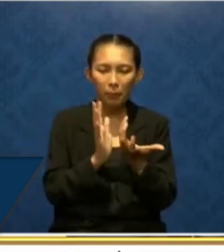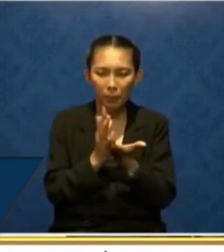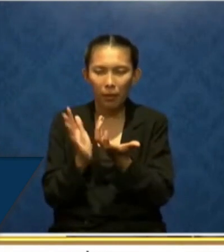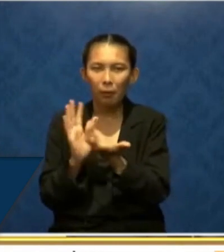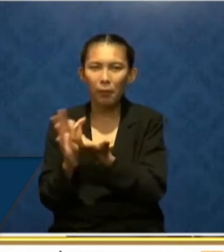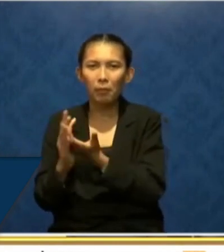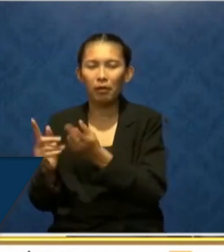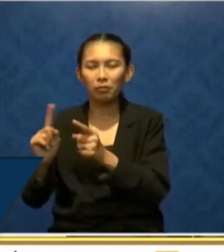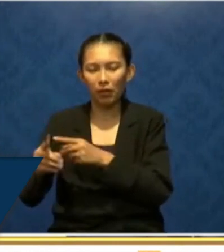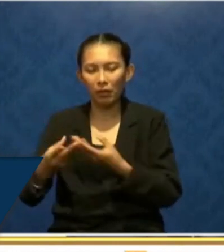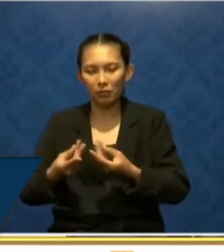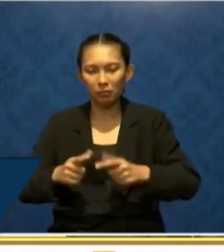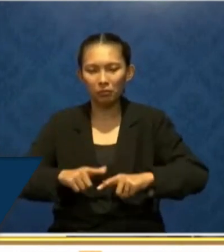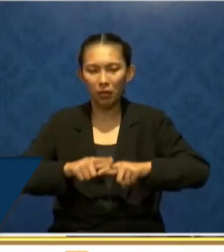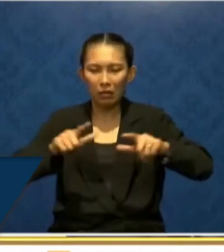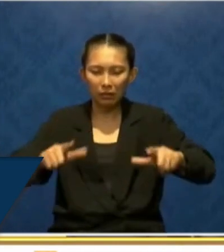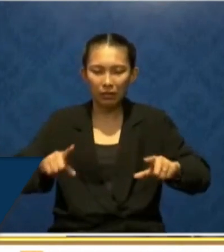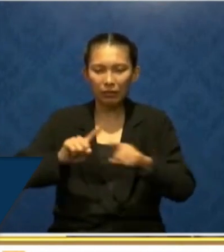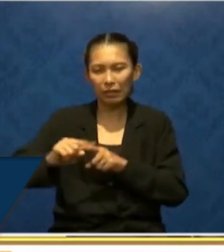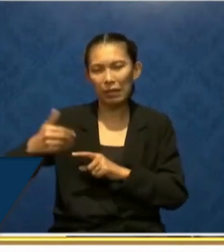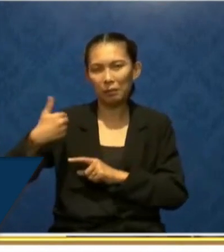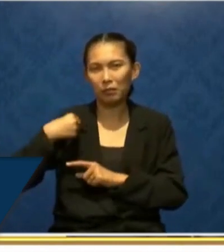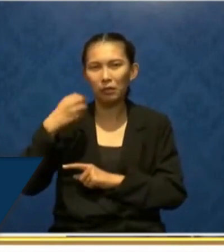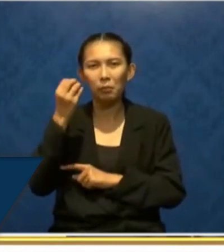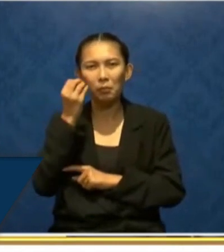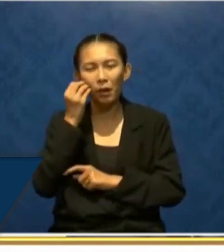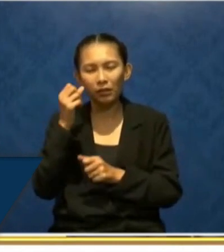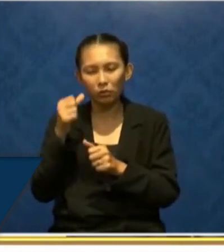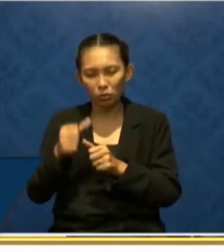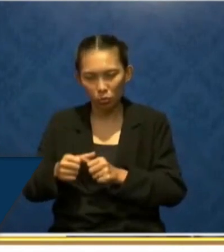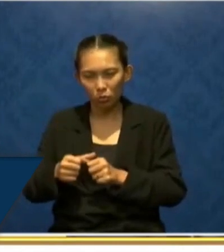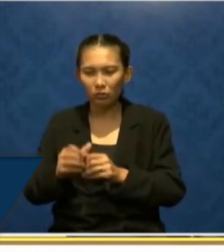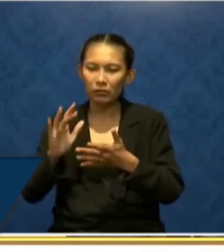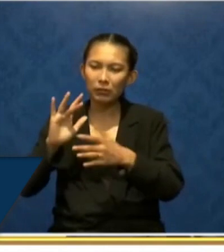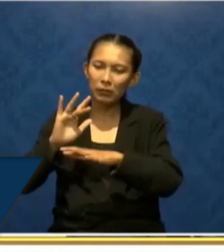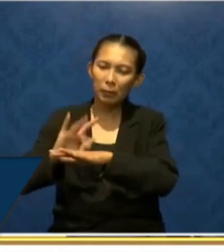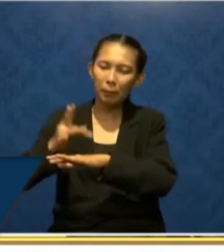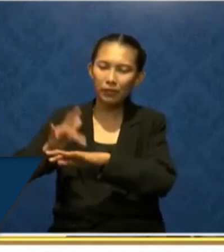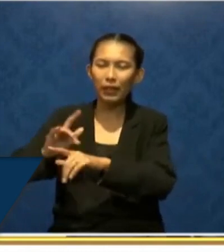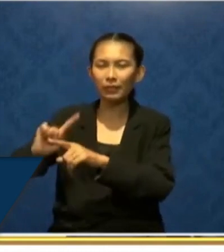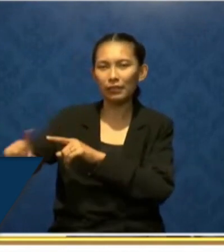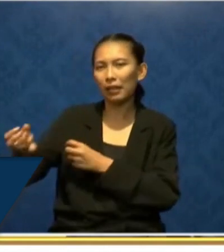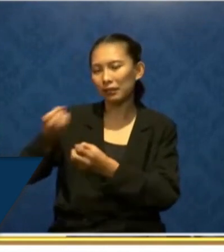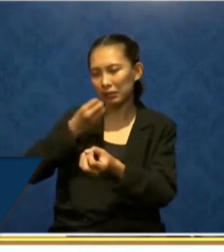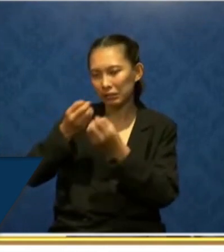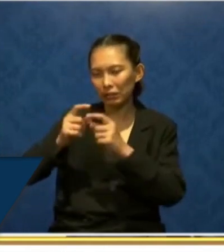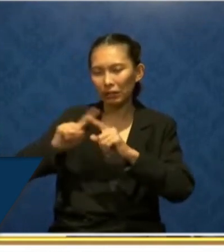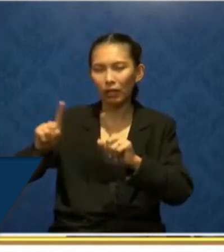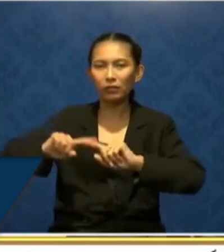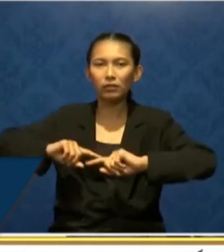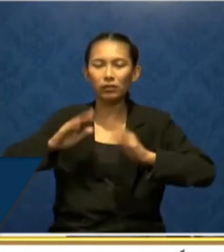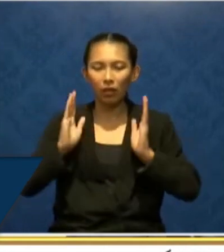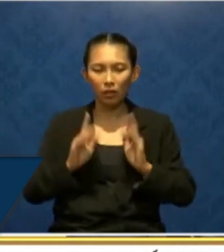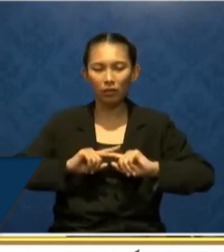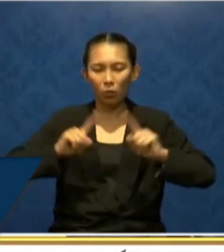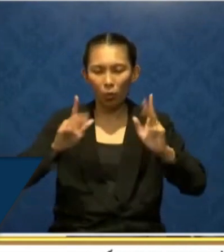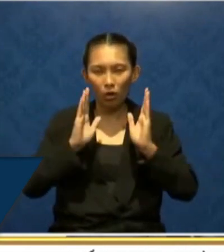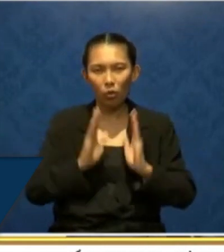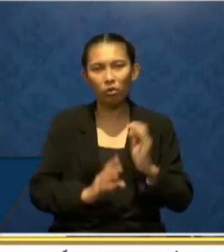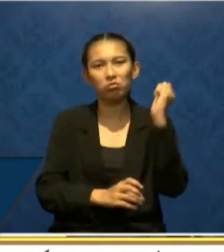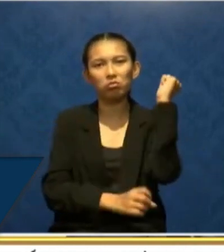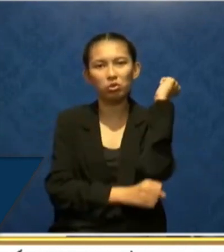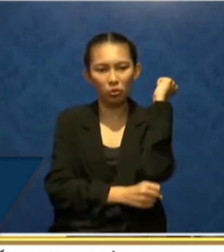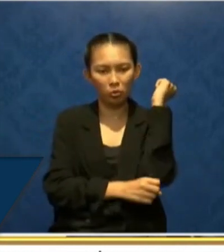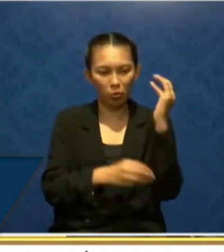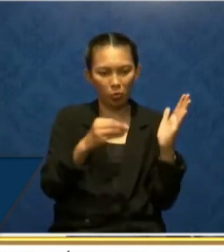ที่นาที่อาศัยนะครับธรรมชาติในการเก็บกินได้แต่คนจนเมืองครับเวลาจนไม่มีจริ